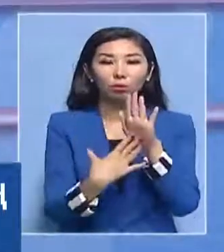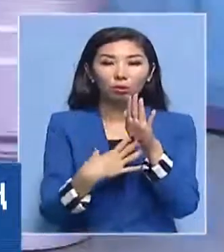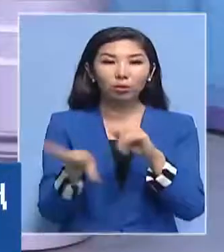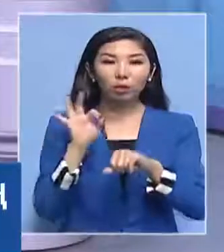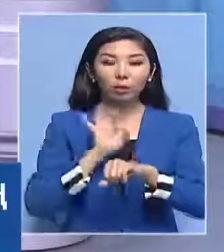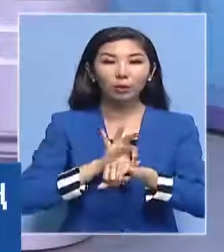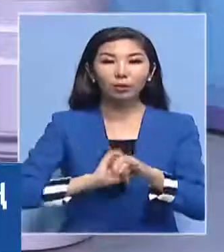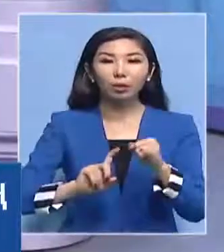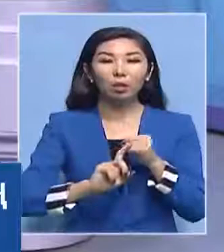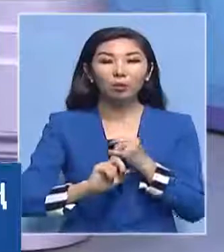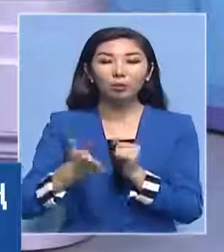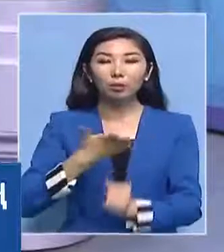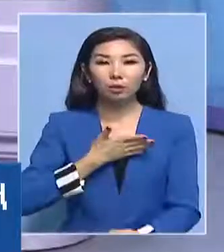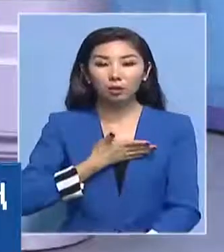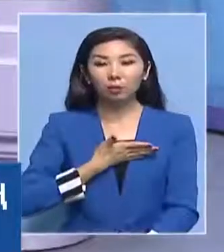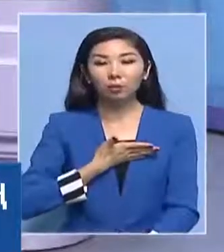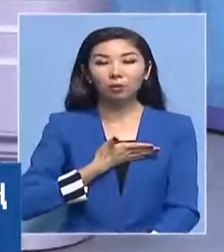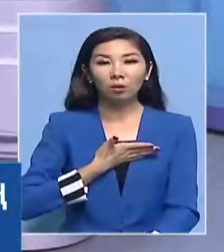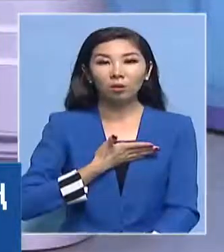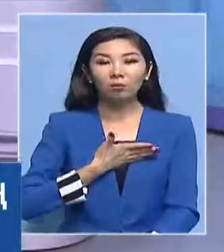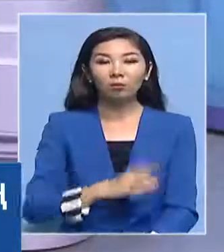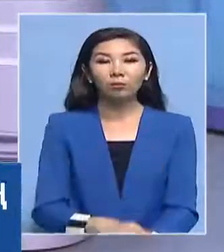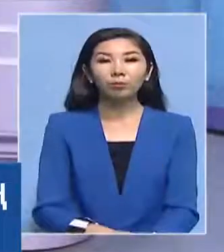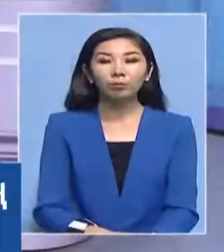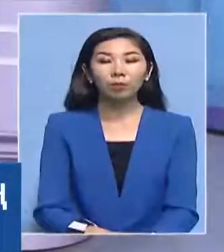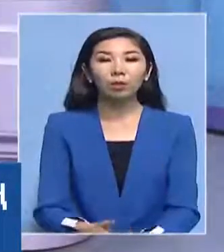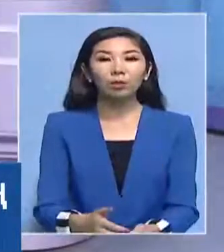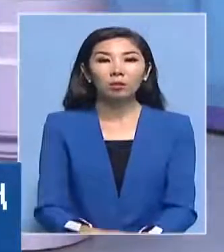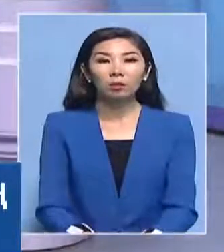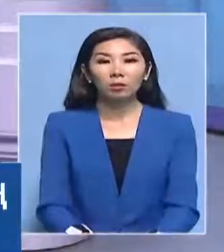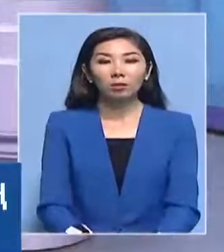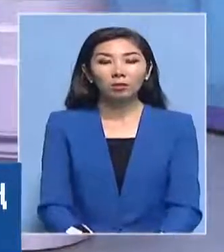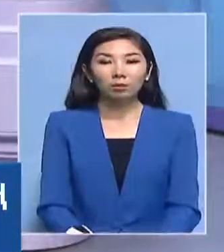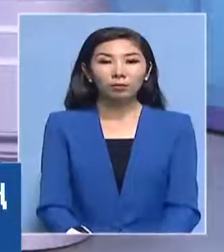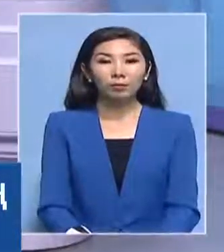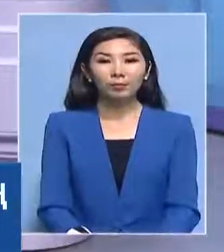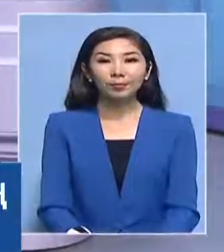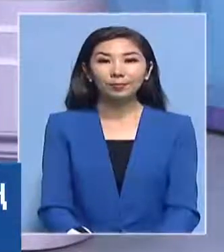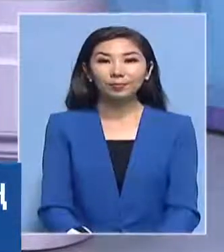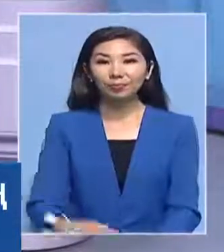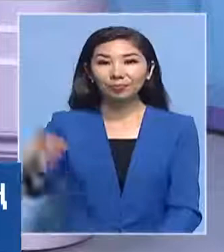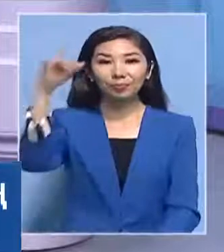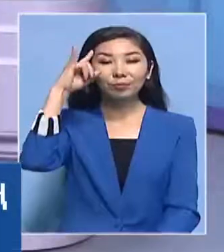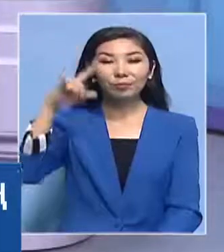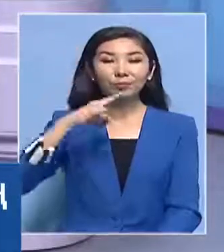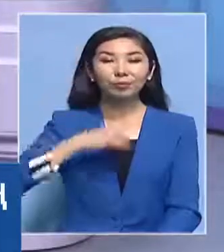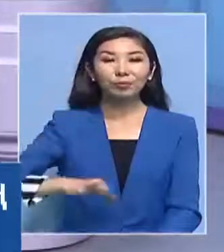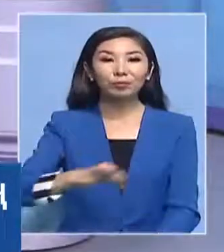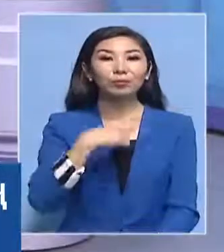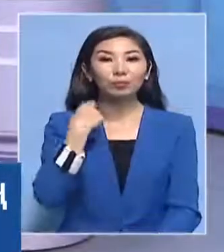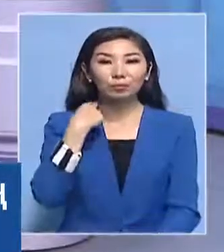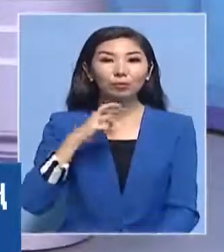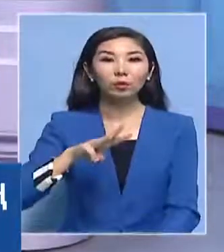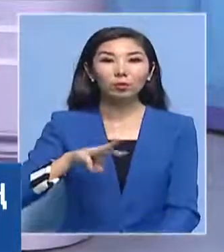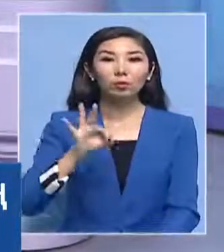жаңағы біздің алдымызға жаңа келіп отыр ғой. Тек қана бүгін оқыдым, біздің Қазақстан Республика президенті Тоқаев